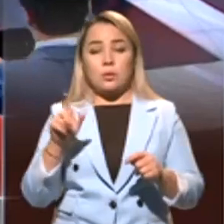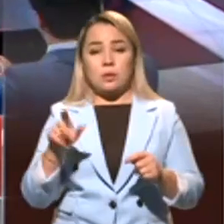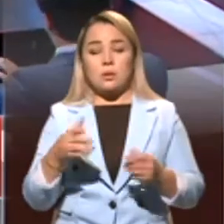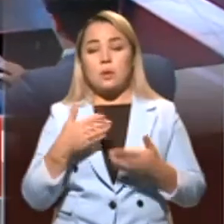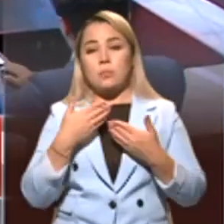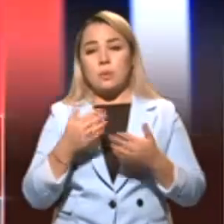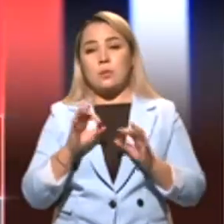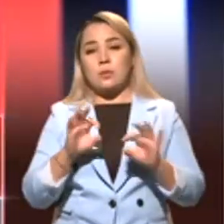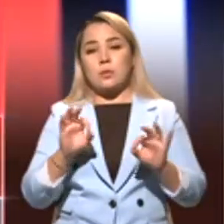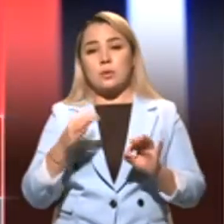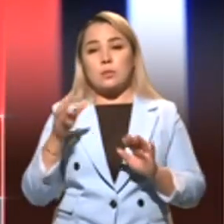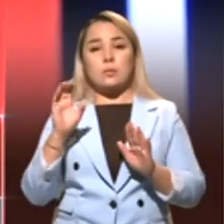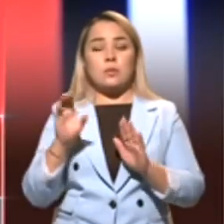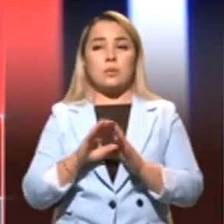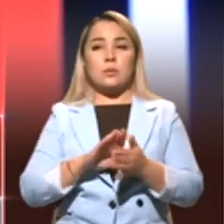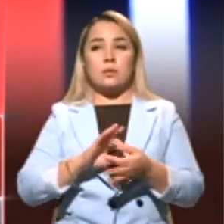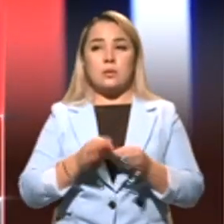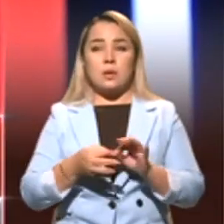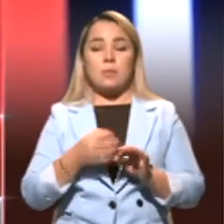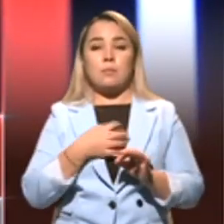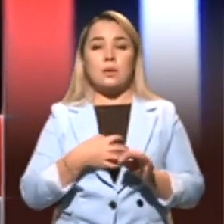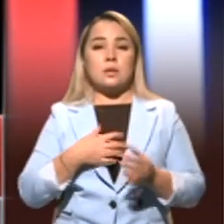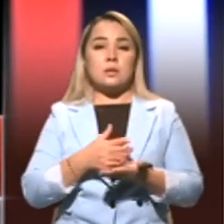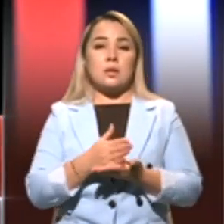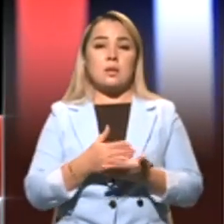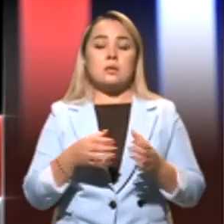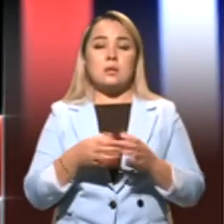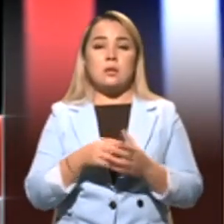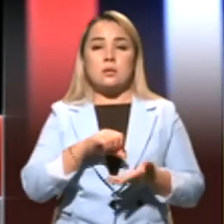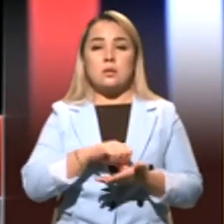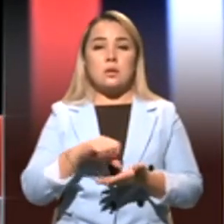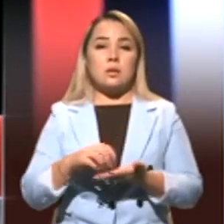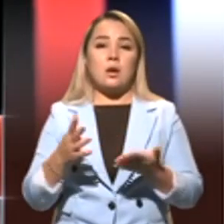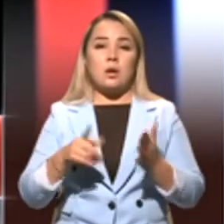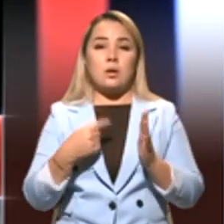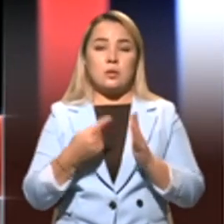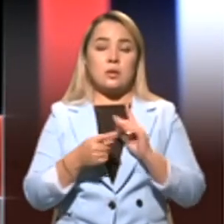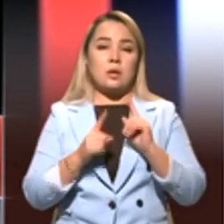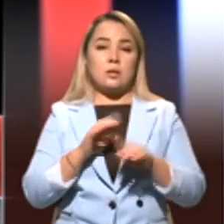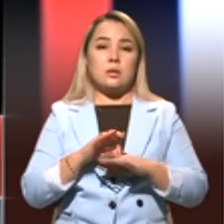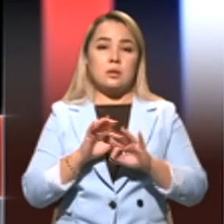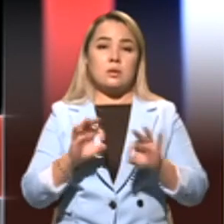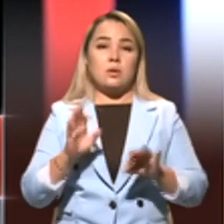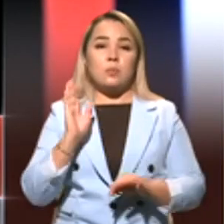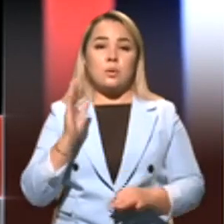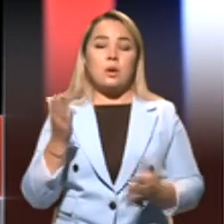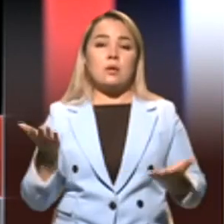кеңірек тоқталыңызшы. Негізгі саяси месседж не болады, қандай мәселелер талқыланады?